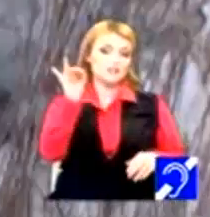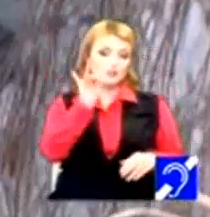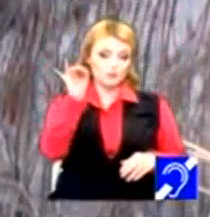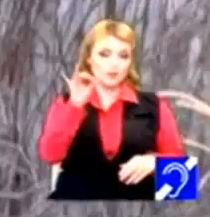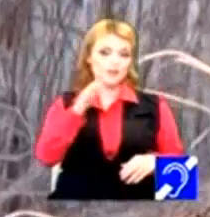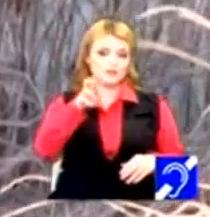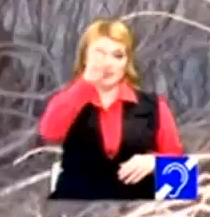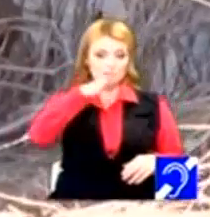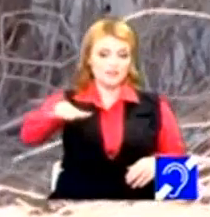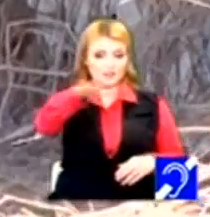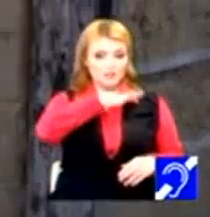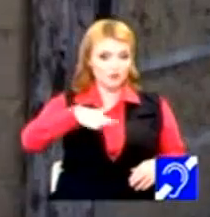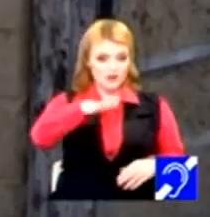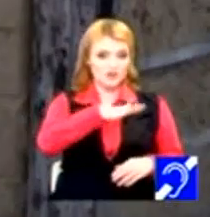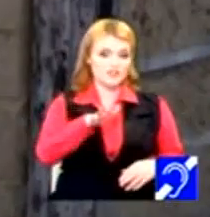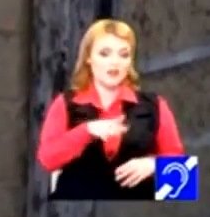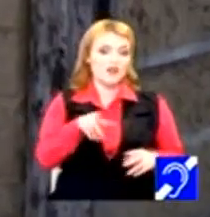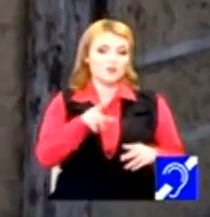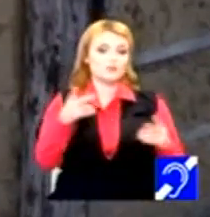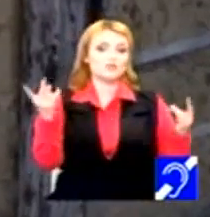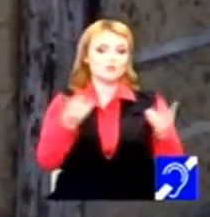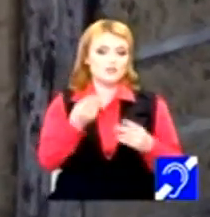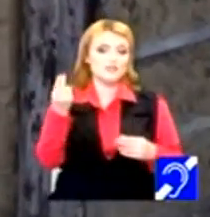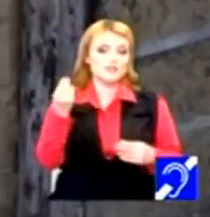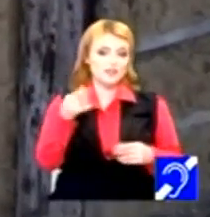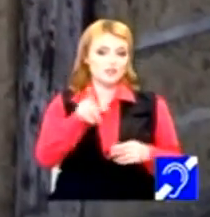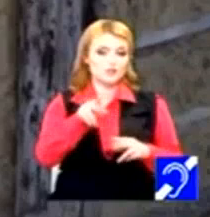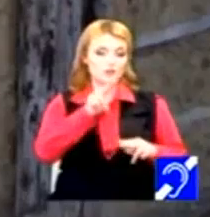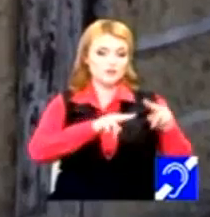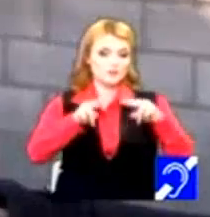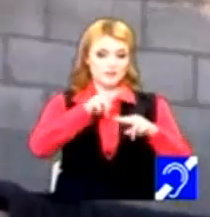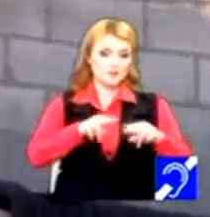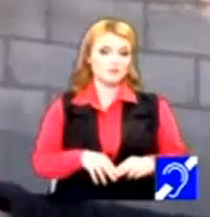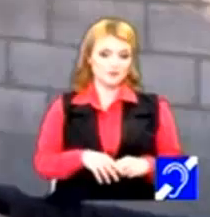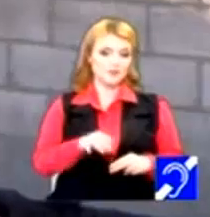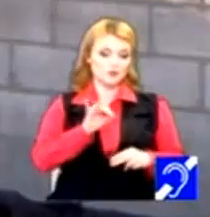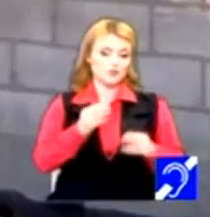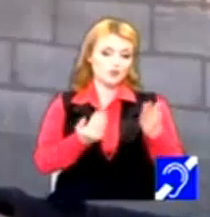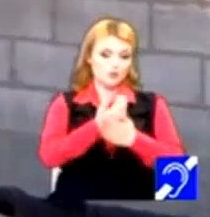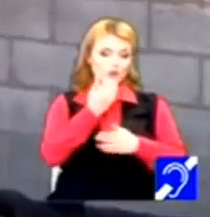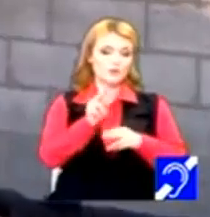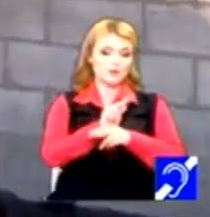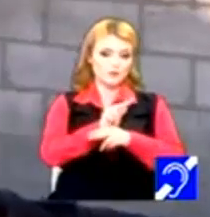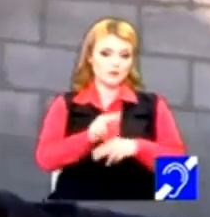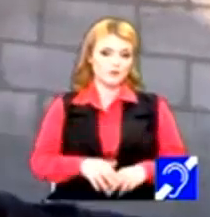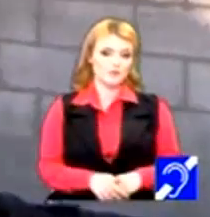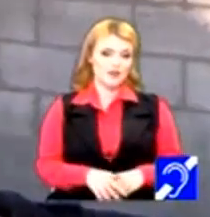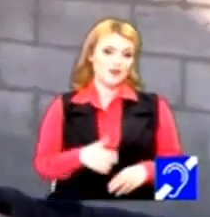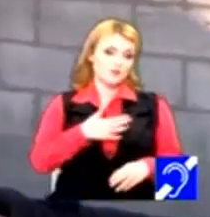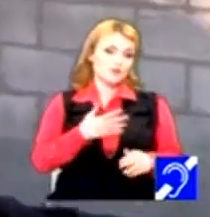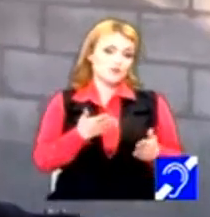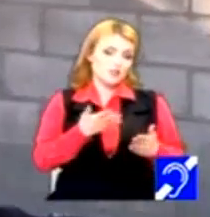putrezit. Biserica din Vorniceni veghează la margine de sat și își așteaptă restauratorii. Reprezintă pentru sat foarte